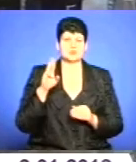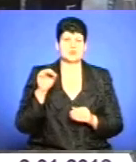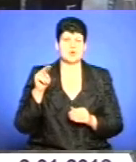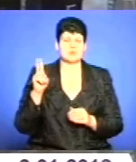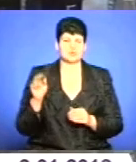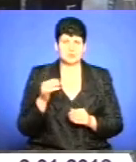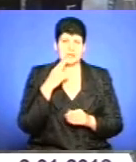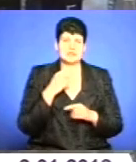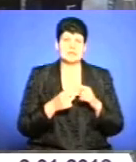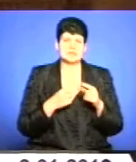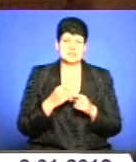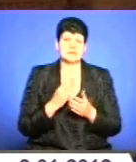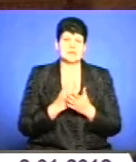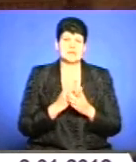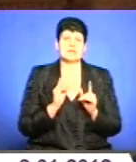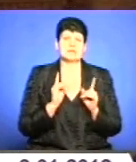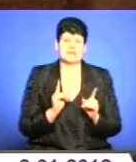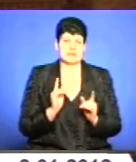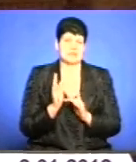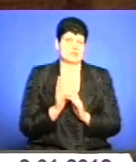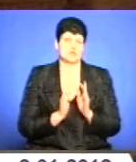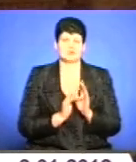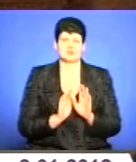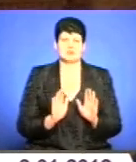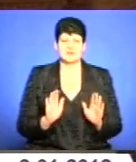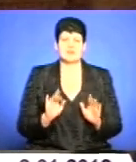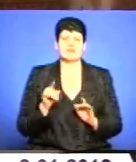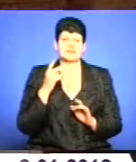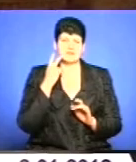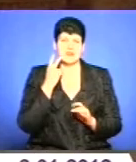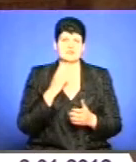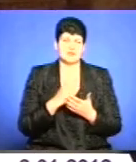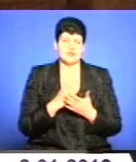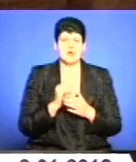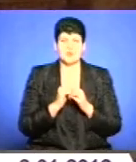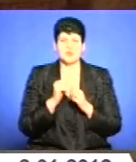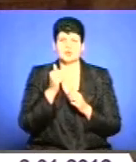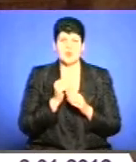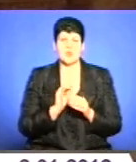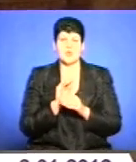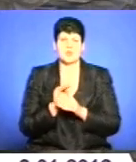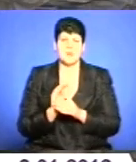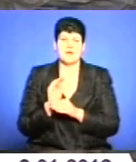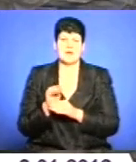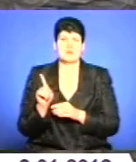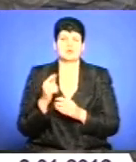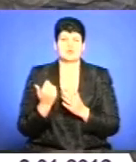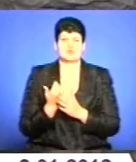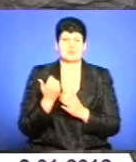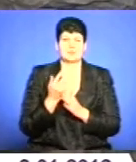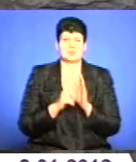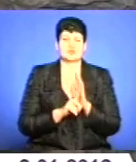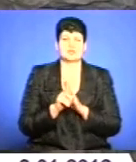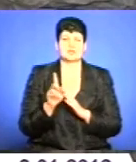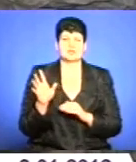є, напевно, що тільки Ісус. Він завжди є, а щороку додається щось нове. Отак починалося